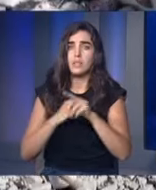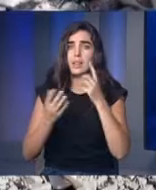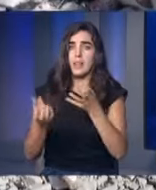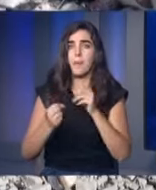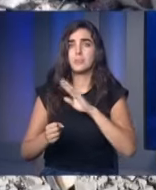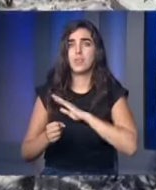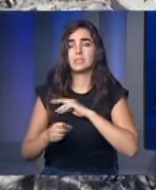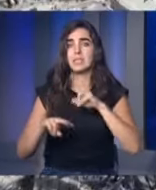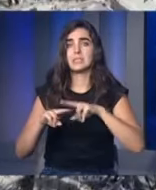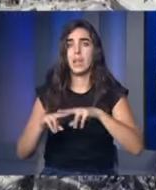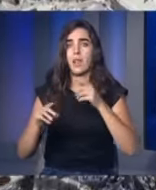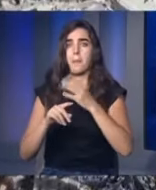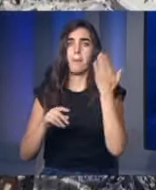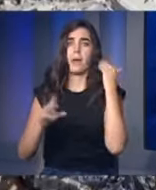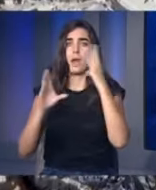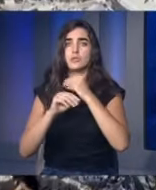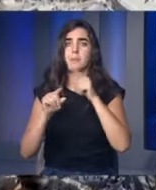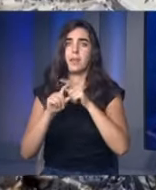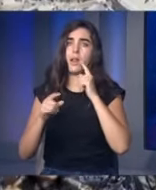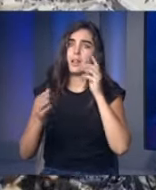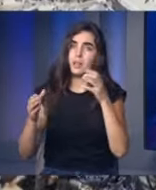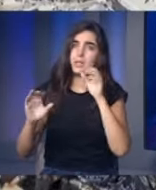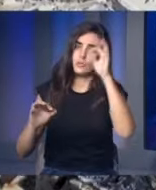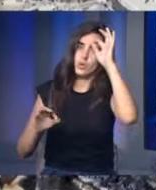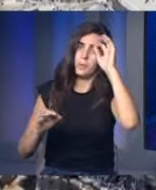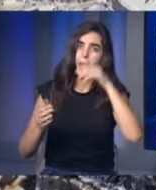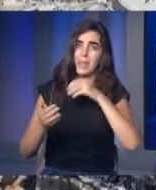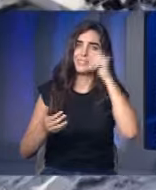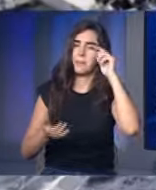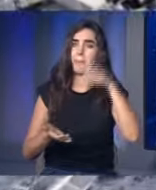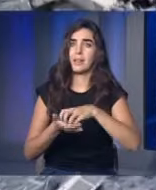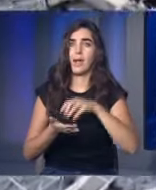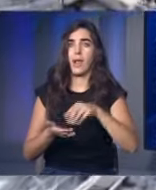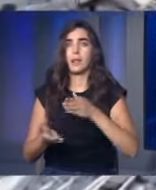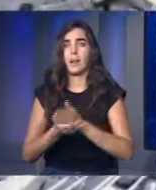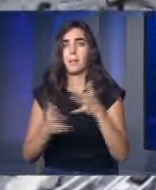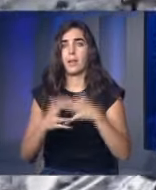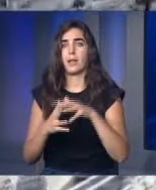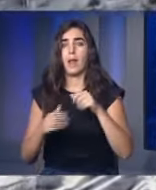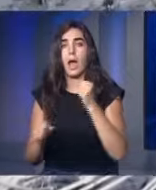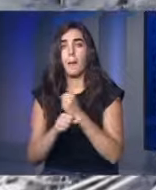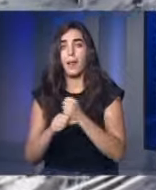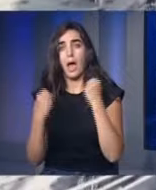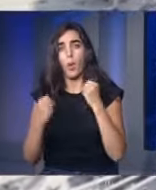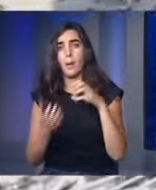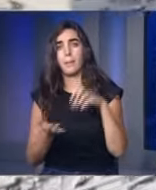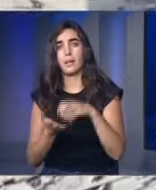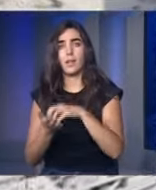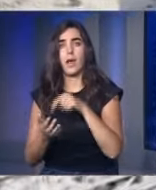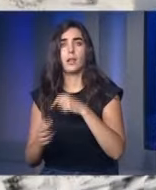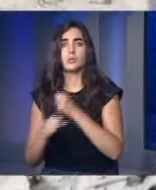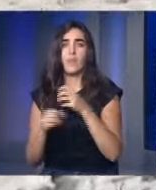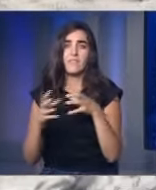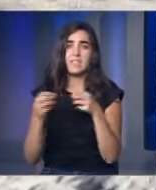طلب جيش الاحتلال الإسرائيلي أمس من سكان الأحياء الجنوبية لمدينة خان يونس إخلاءها كي ينفذ ما سماها